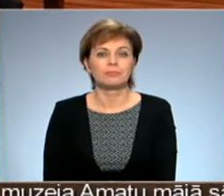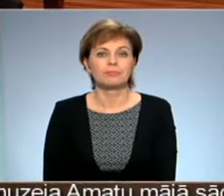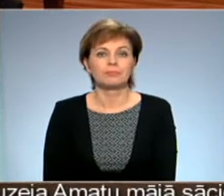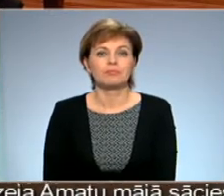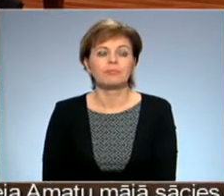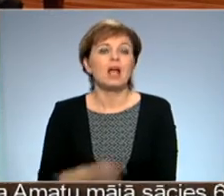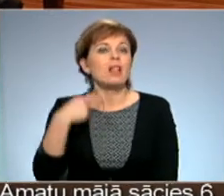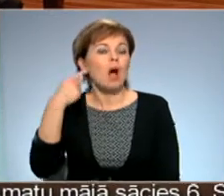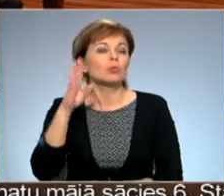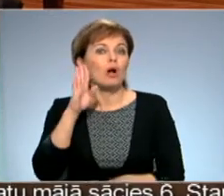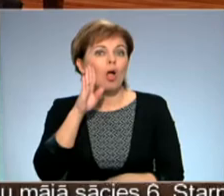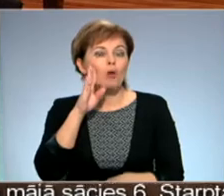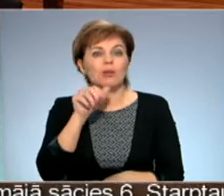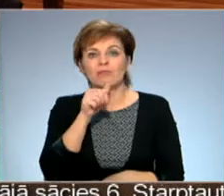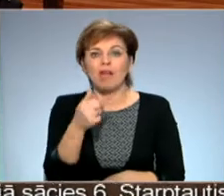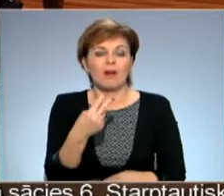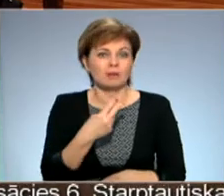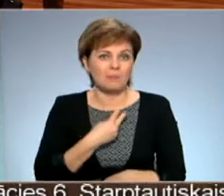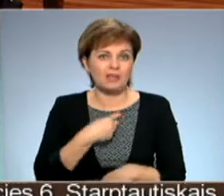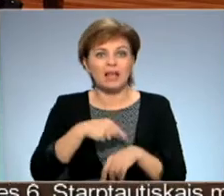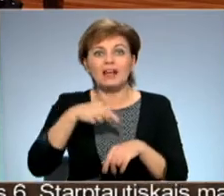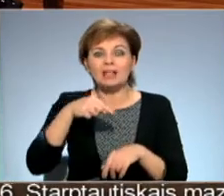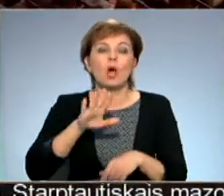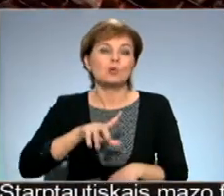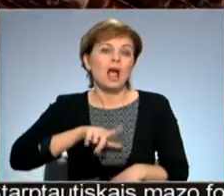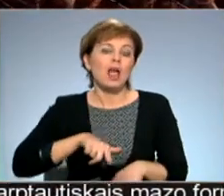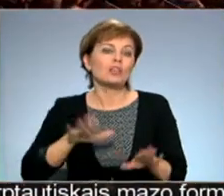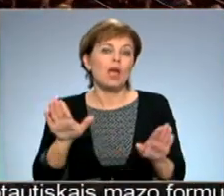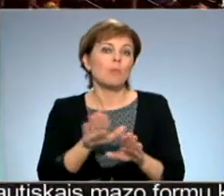Londonas klausītāji esot grūti pārsteigt, taču viņa reakcija uz latviešu